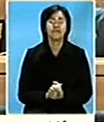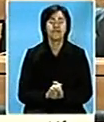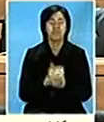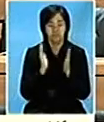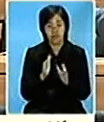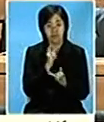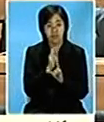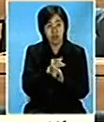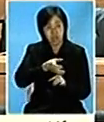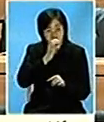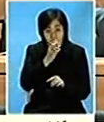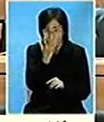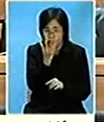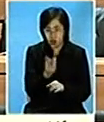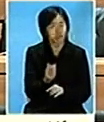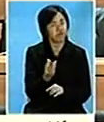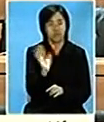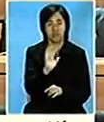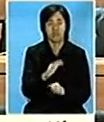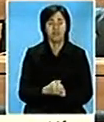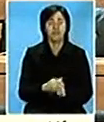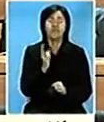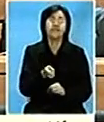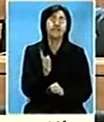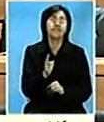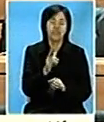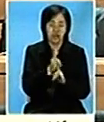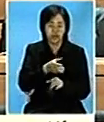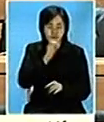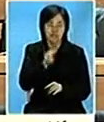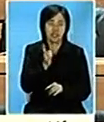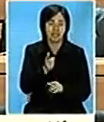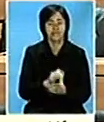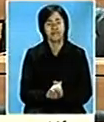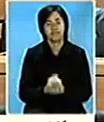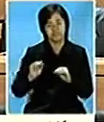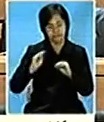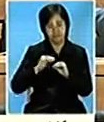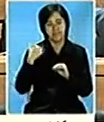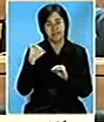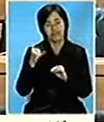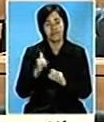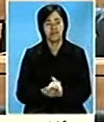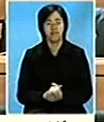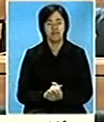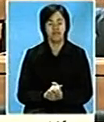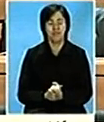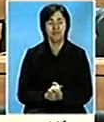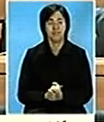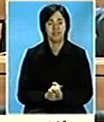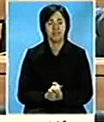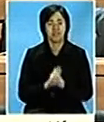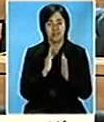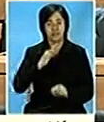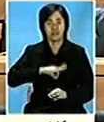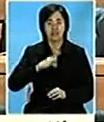นดื่มจะน้อยลงคนดื่มก็ยังอาจจะเท่าเดิมหรือมากขึ้นแต่ในช่วงแรกๆอาจจะทำให้คนรู้สึกว่